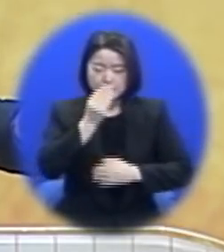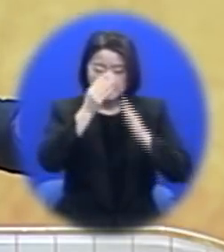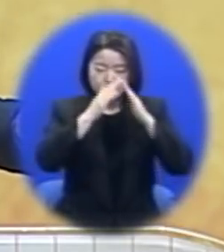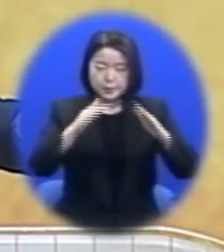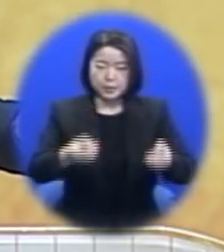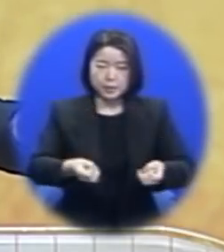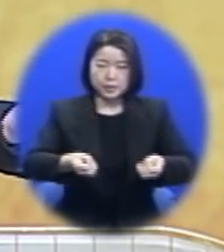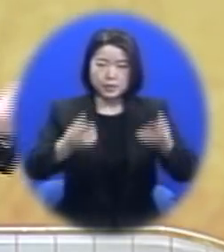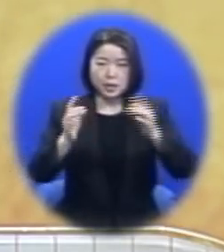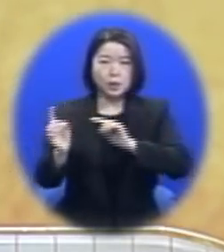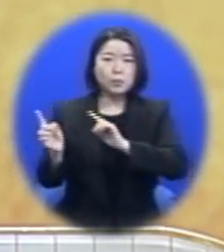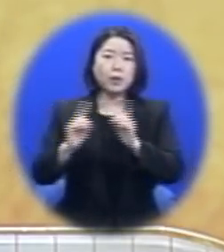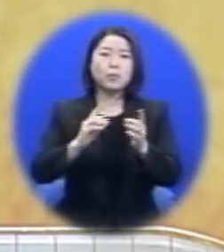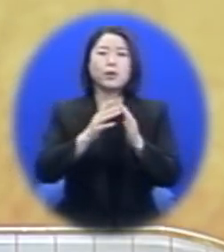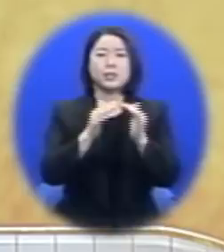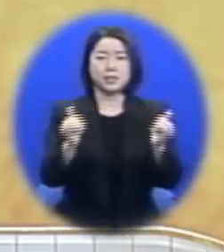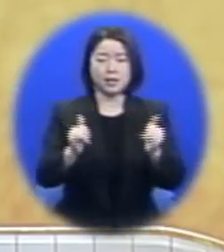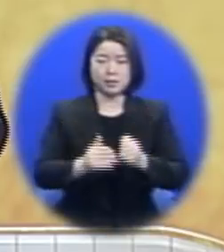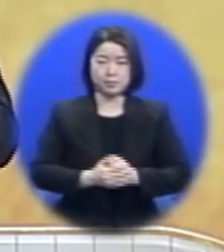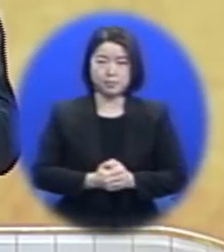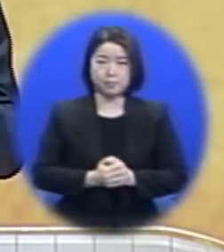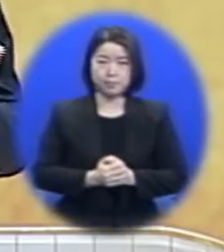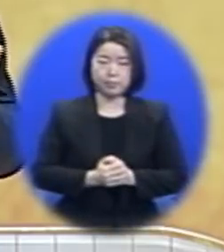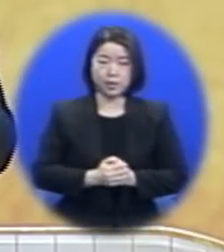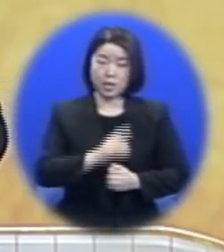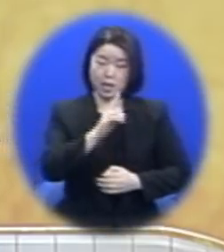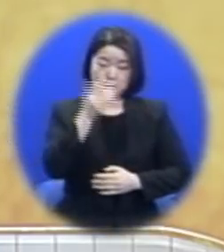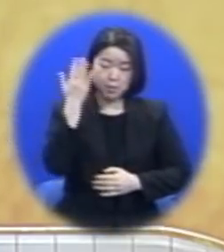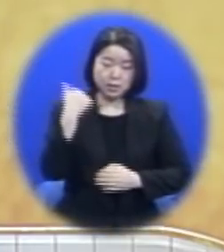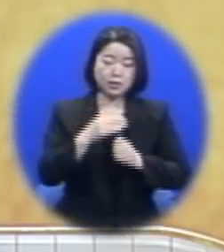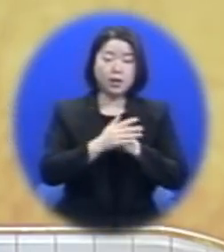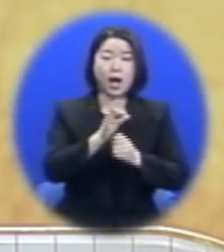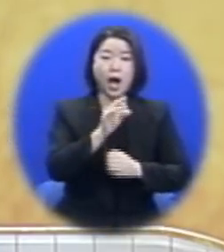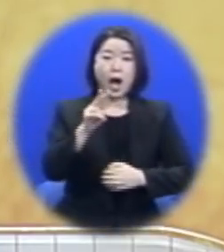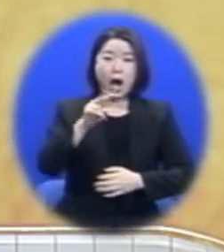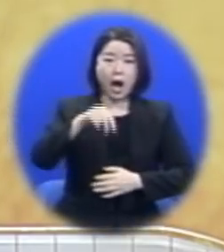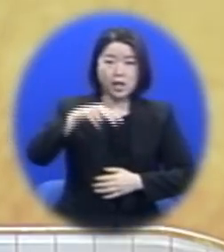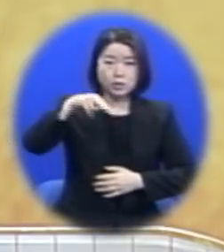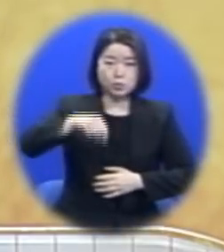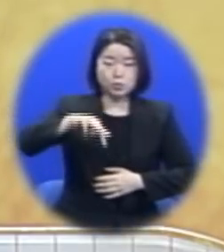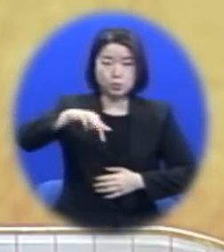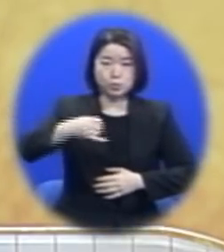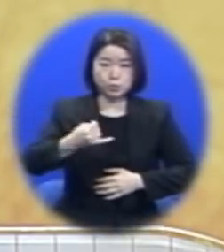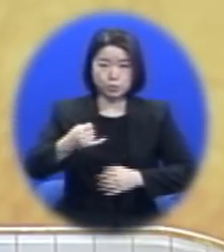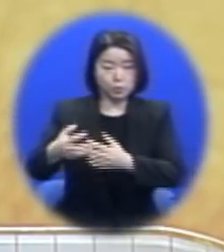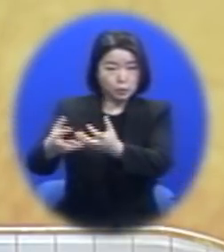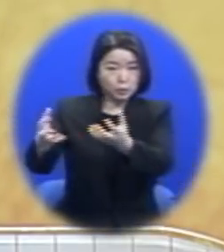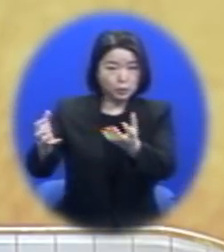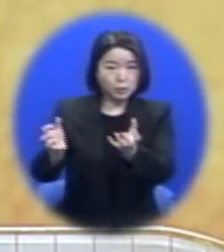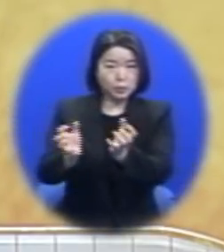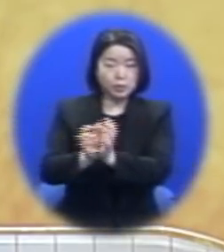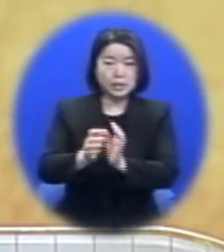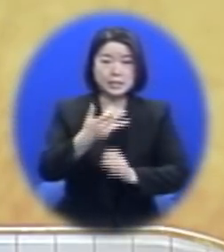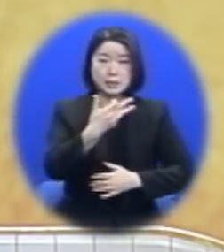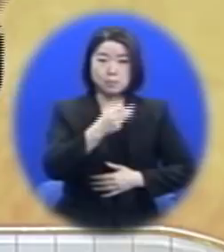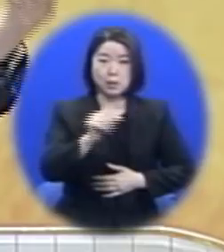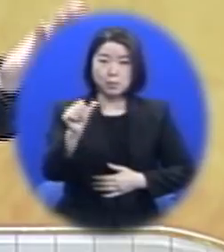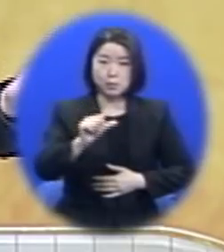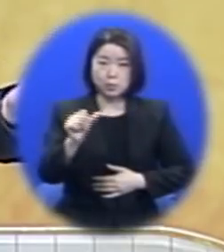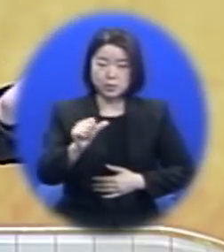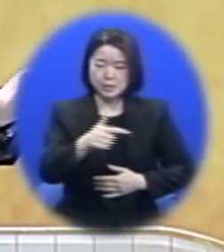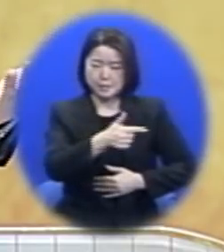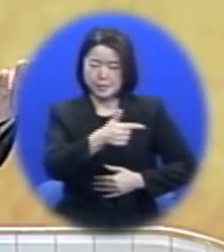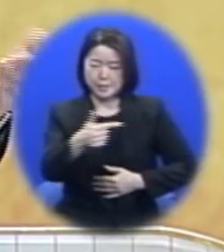사람입니다. 한 번은 아수르의 산헤립이 18만 5천 명의 대군을 이끌고 유대를